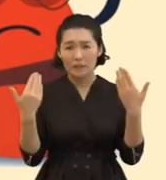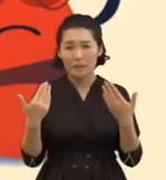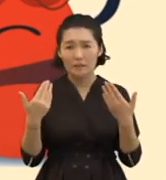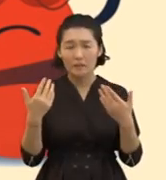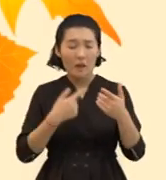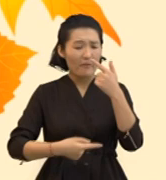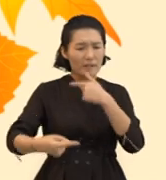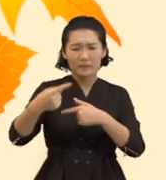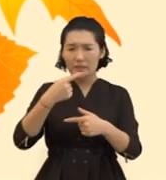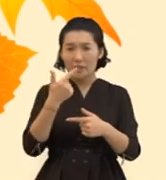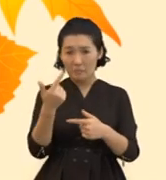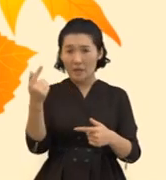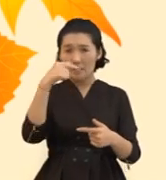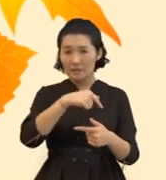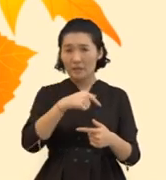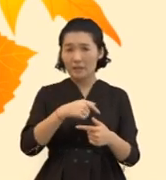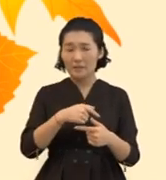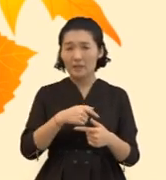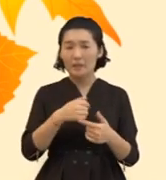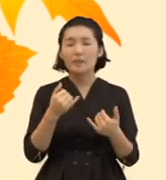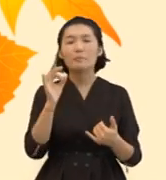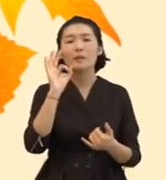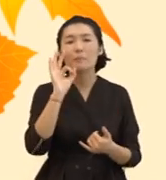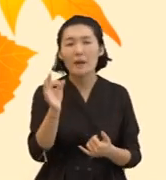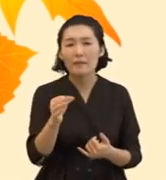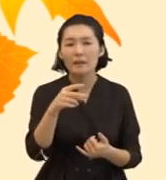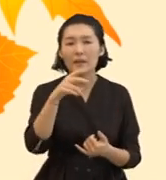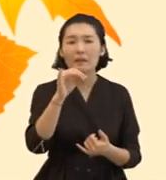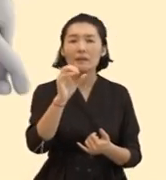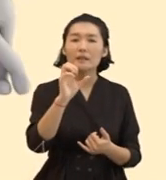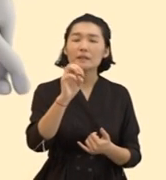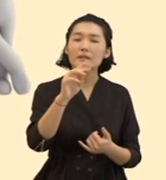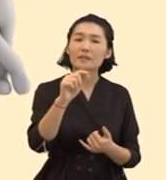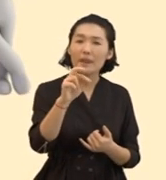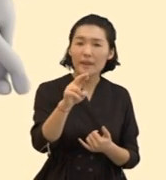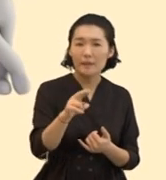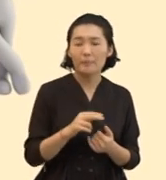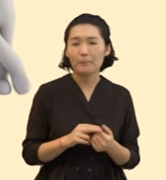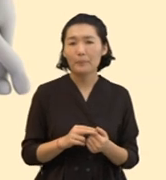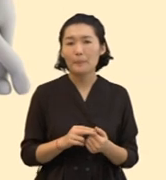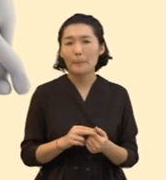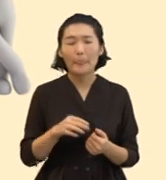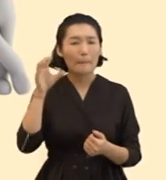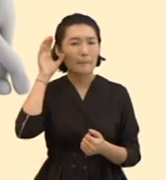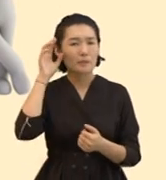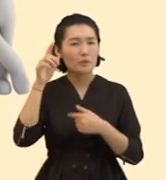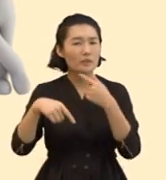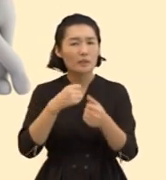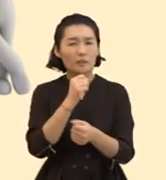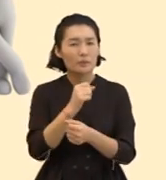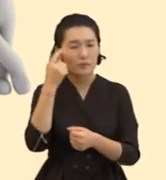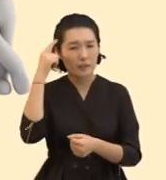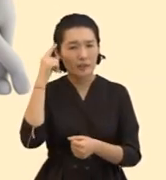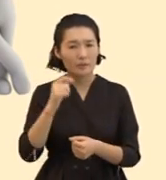назад теперь все правильно листья послушайте следующую загадку его